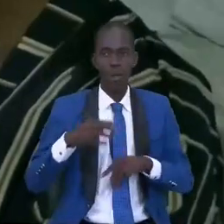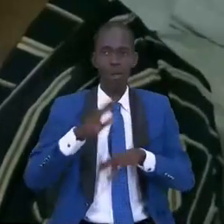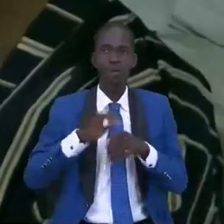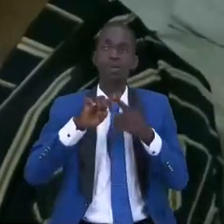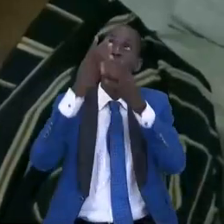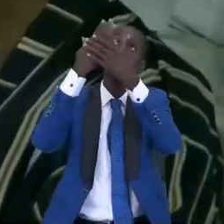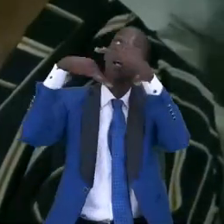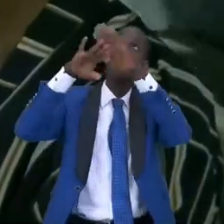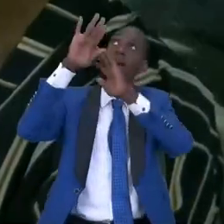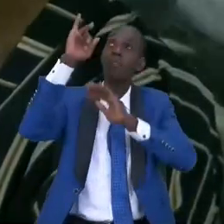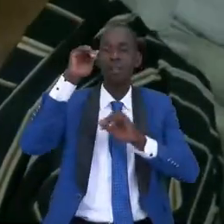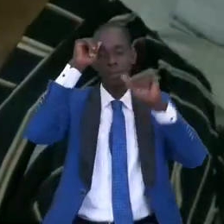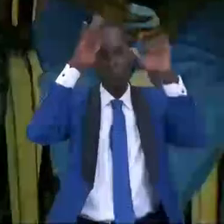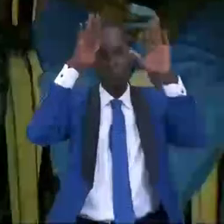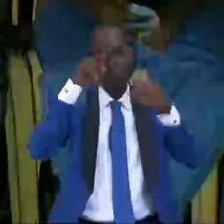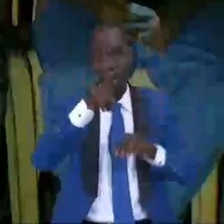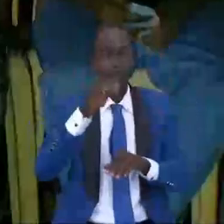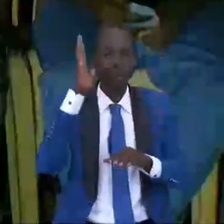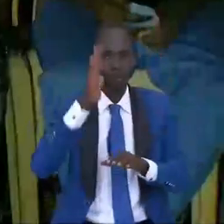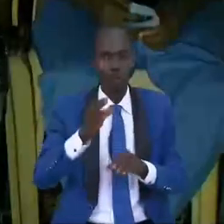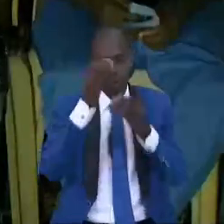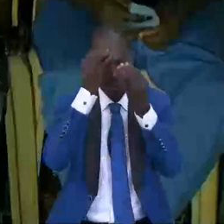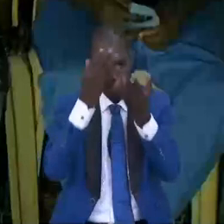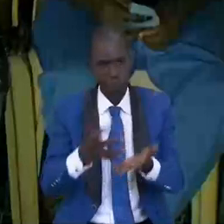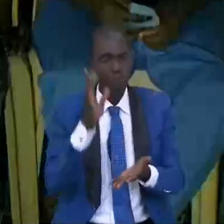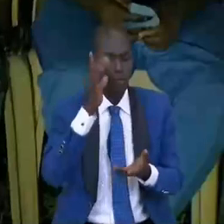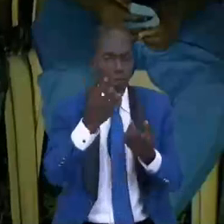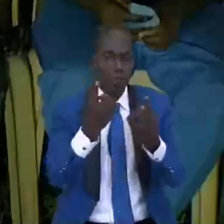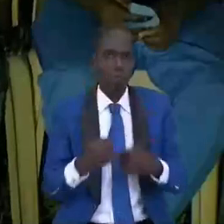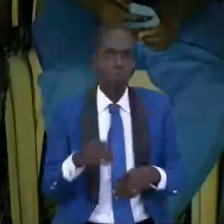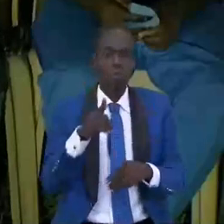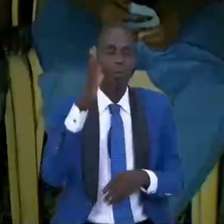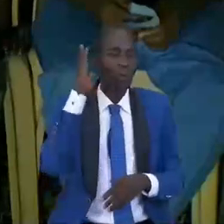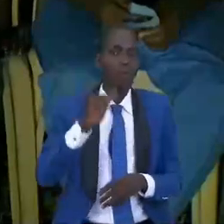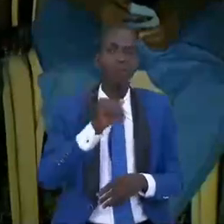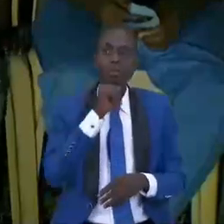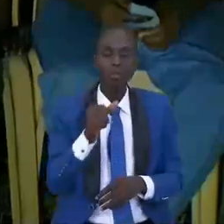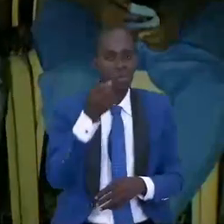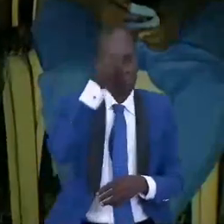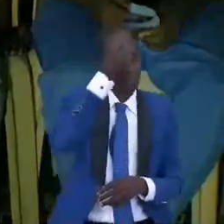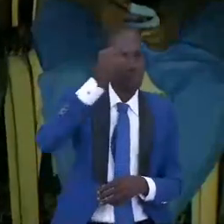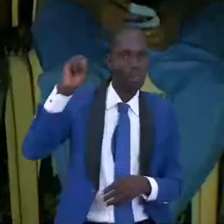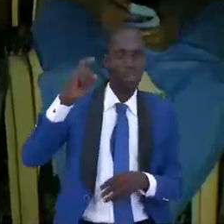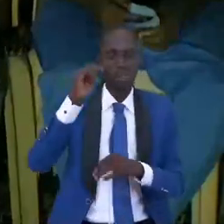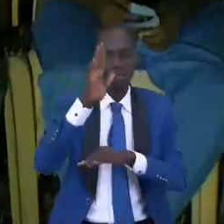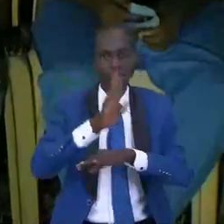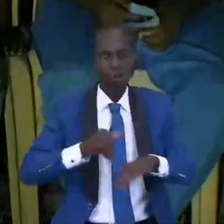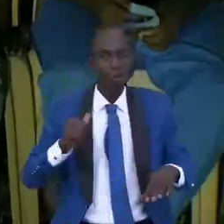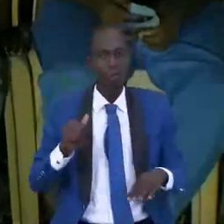Céleste. Tu vas venir. Tu ne vas pas résister à